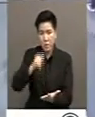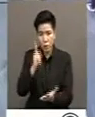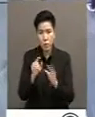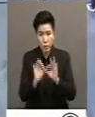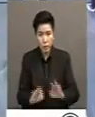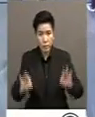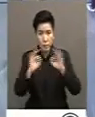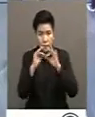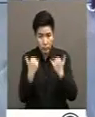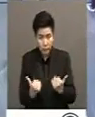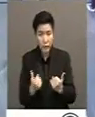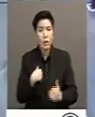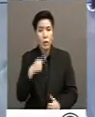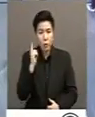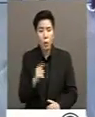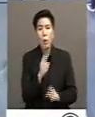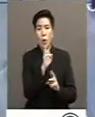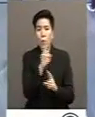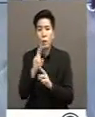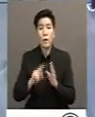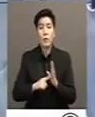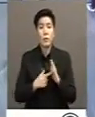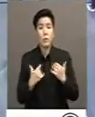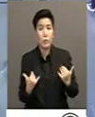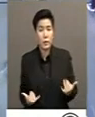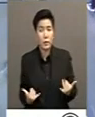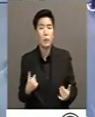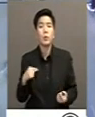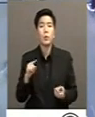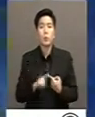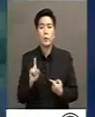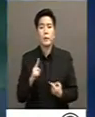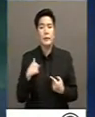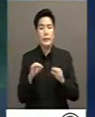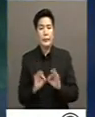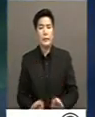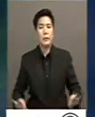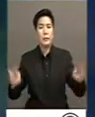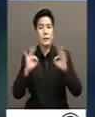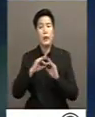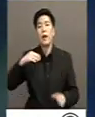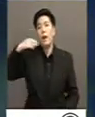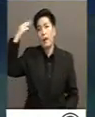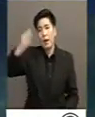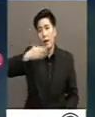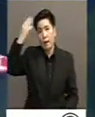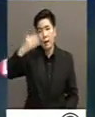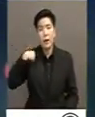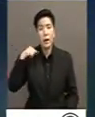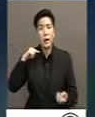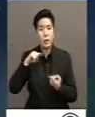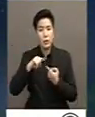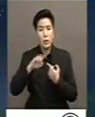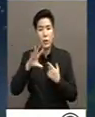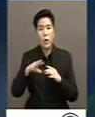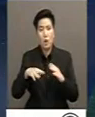สำหรับปัจจัยที่จะต้องเฝ้าระวังนับตั้งแต่วันนี้เป็นต้นไปนะครับนั่นคือตัวแปรสำคัญครับหย่อมความกดอากาศต่ำที่ปกคลุมอยู่บริเวณ